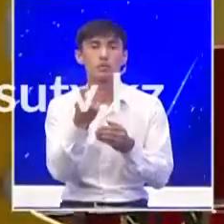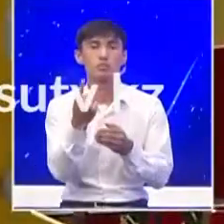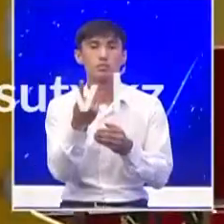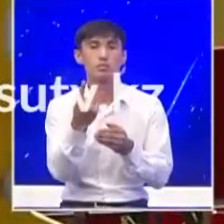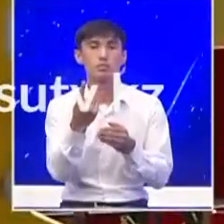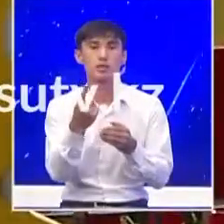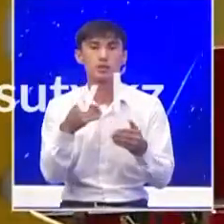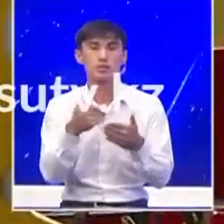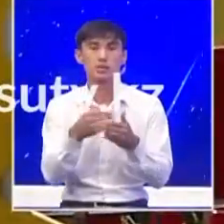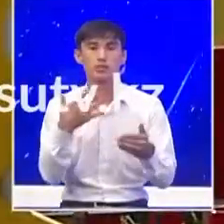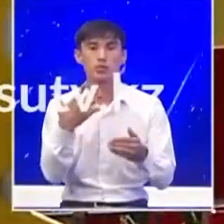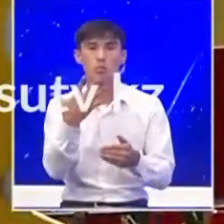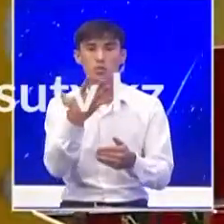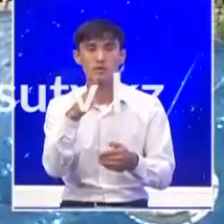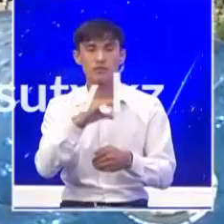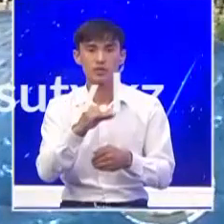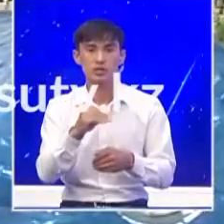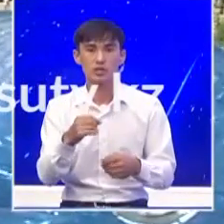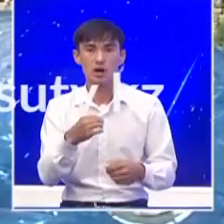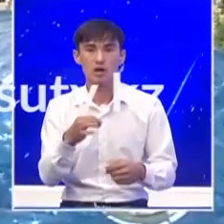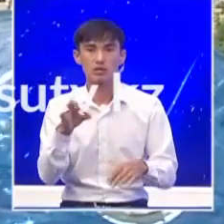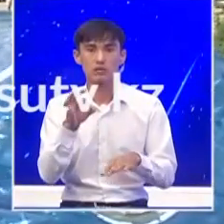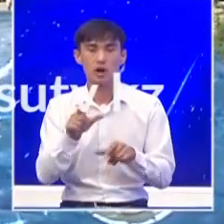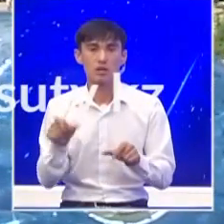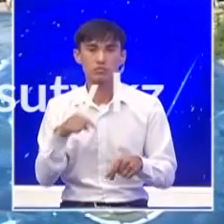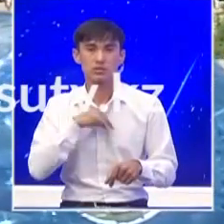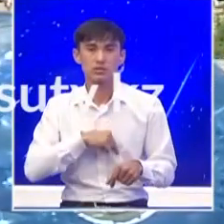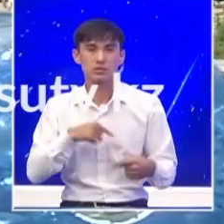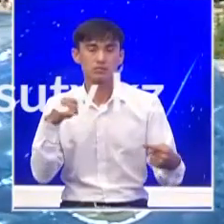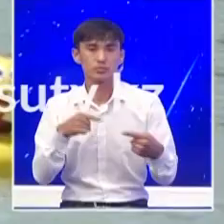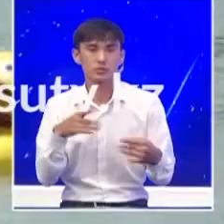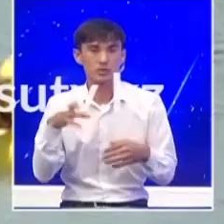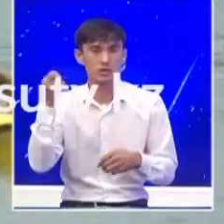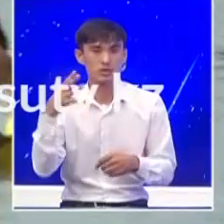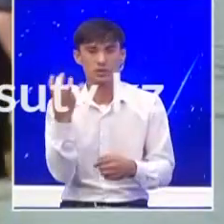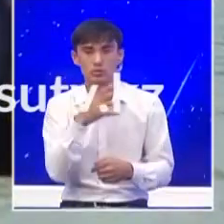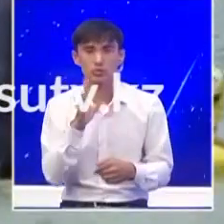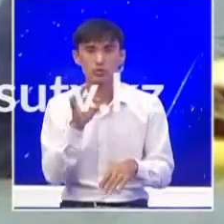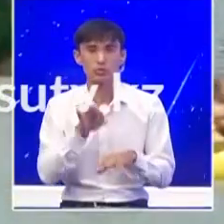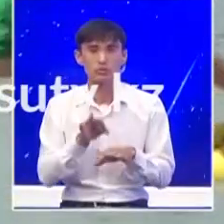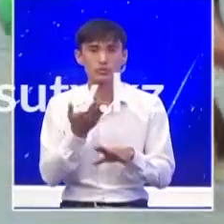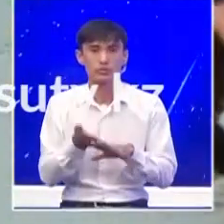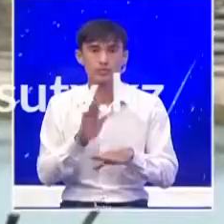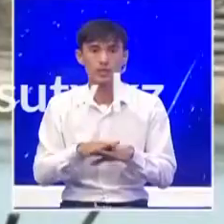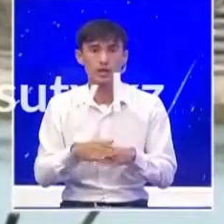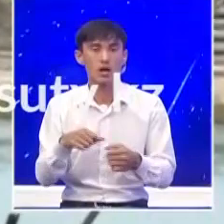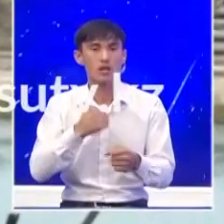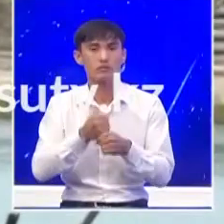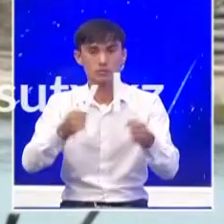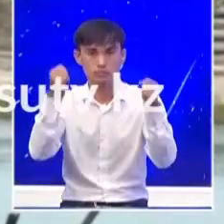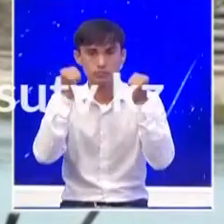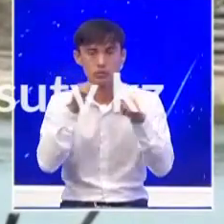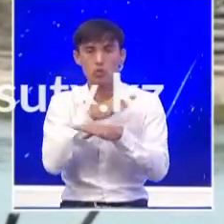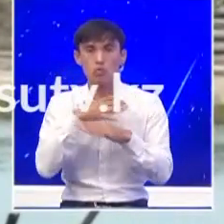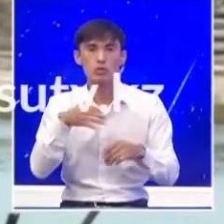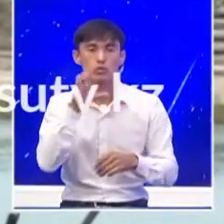сәулесі адам ағзасына кері әсер етеді екен. Бұл аралықта далаға шықпауға кеңес береді. Бастысы бұл шектеуге назар аударып, бас киім киіп, көбірек